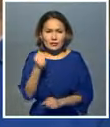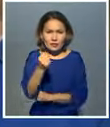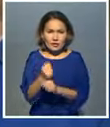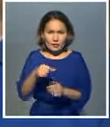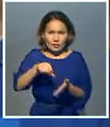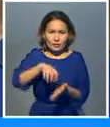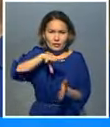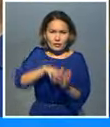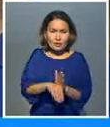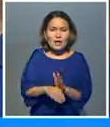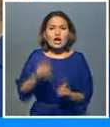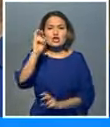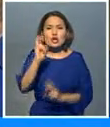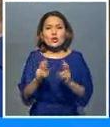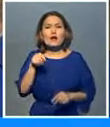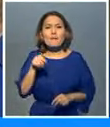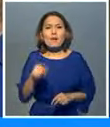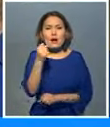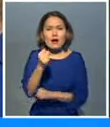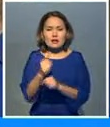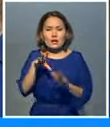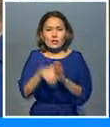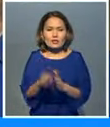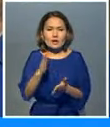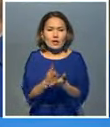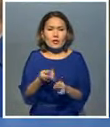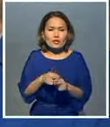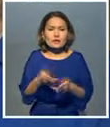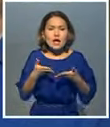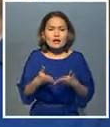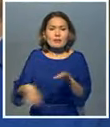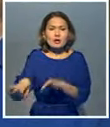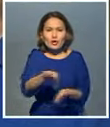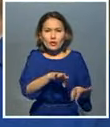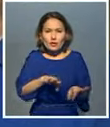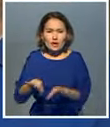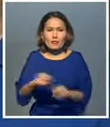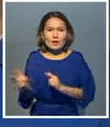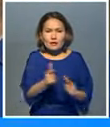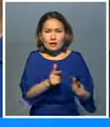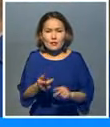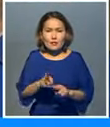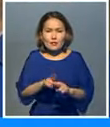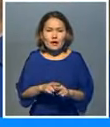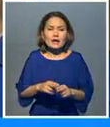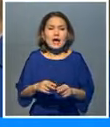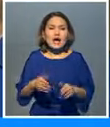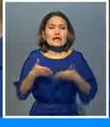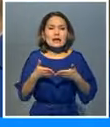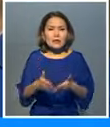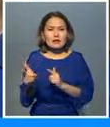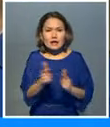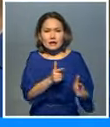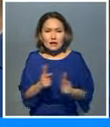Зауытта қазір 1000-ға тарта адам жұмыс істейді. Конструкторлар кеменің сол басын сысса, қалғандары өлшеп, пішіп, кесіп, жонып, ретін келтіреді.